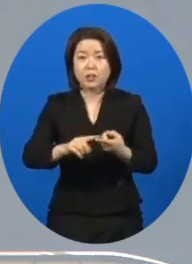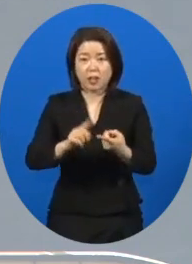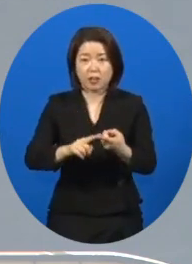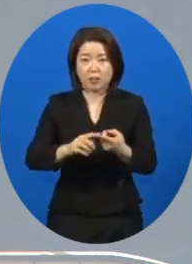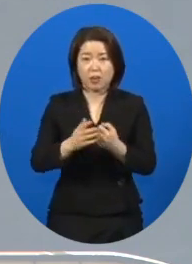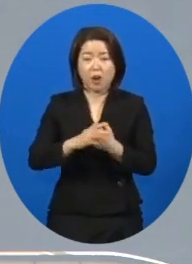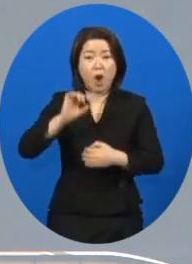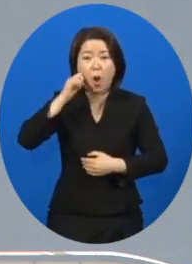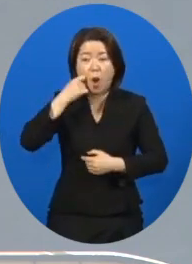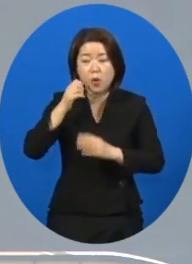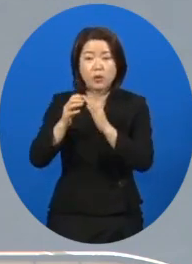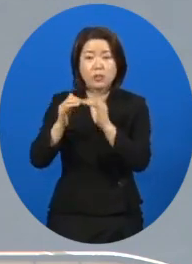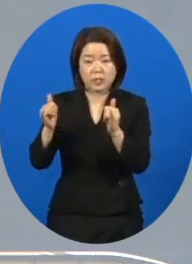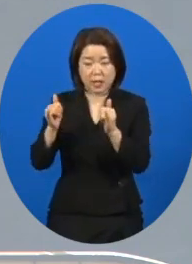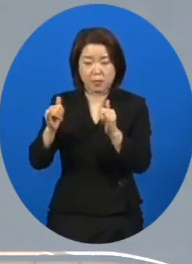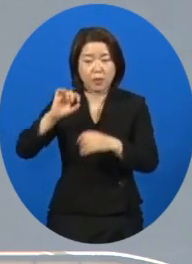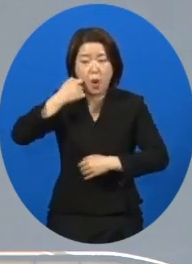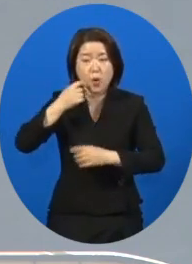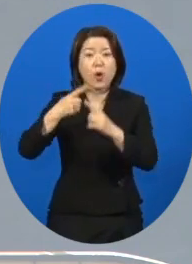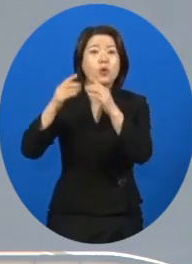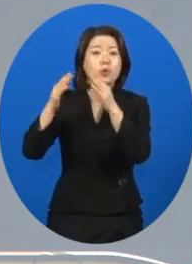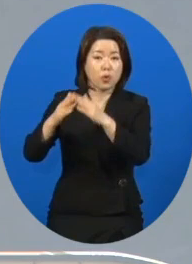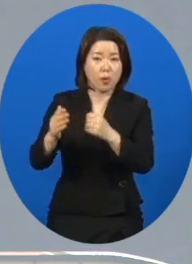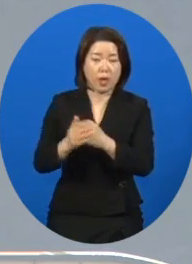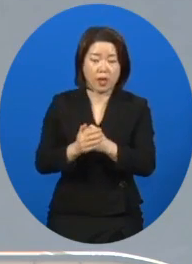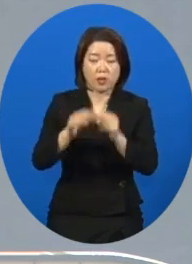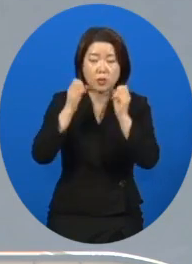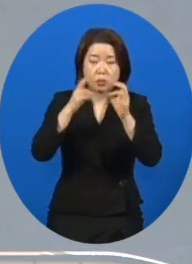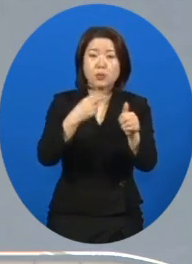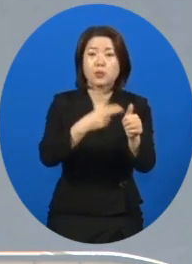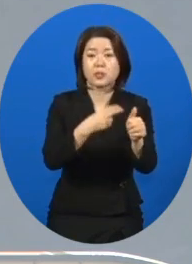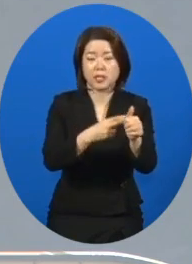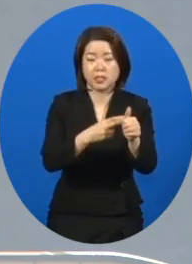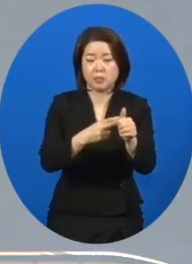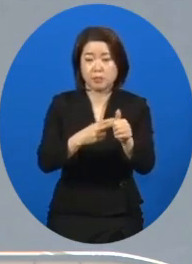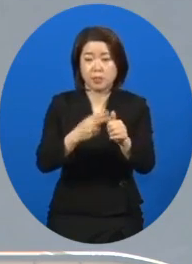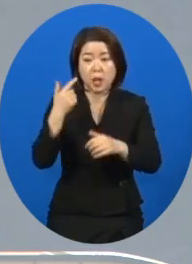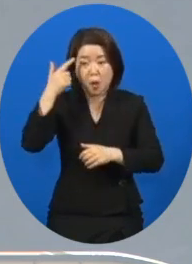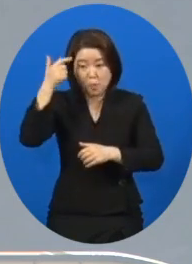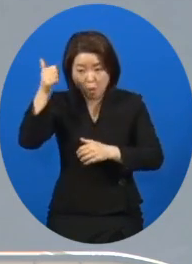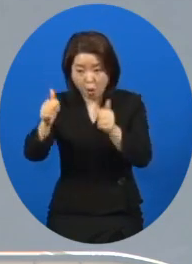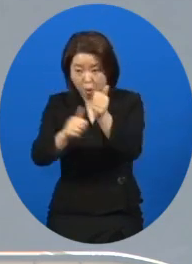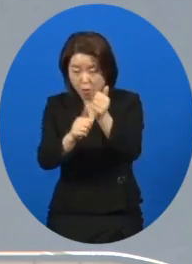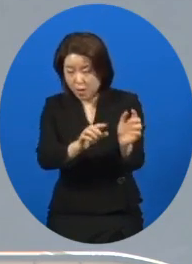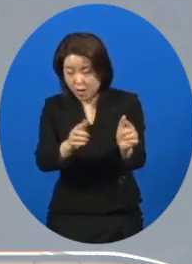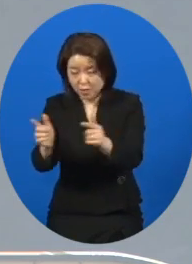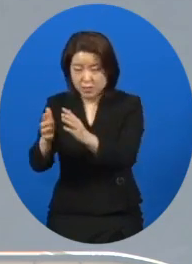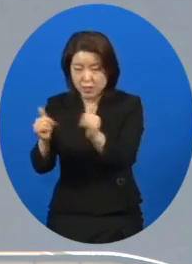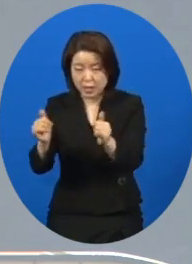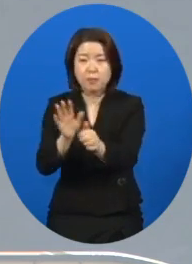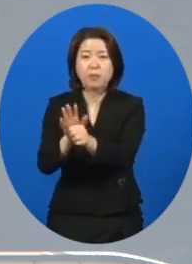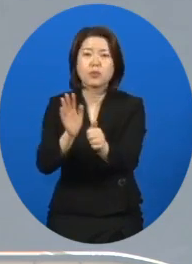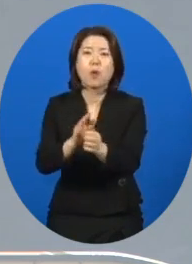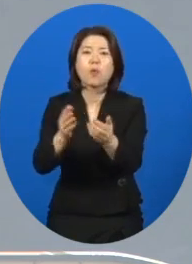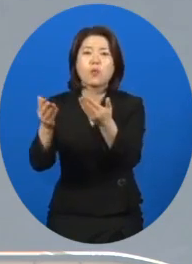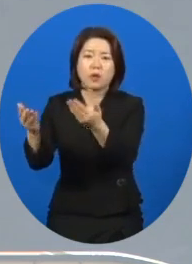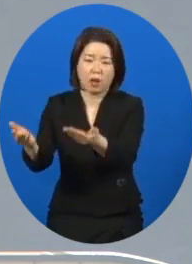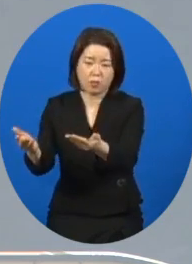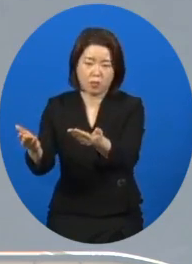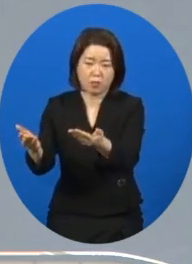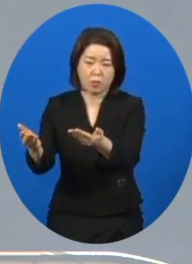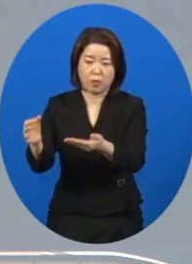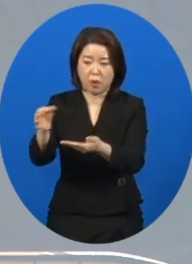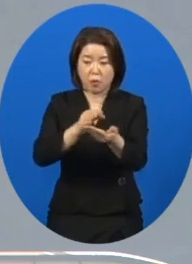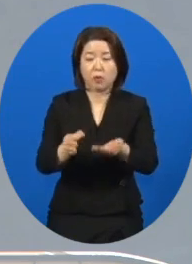어려운 사람을, 어려운 교회를, 선교사님들과 사역자들을 도우라고 헌금이 된